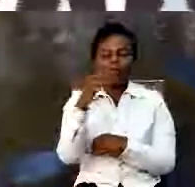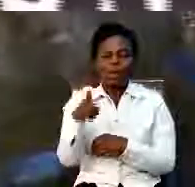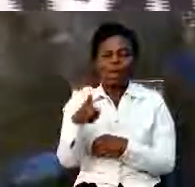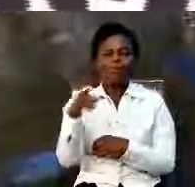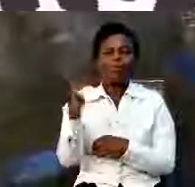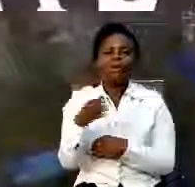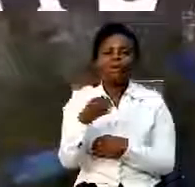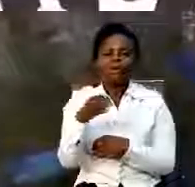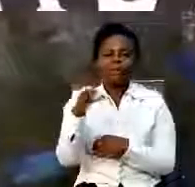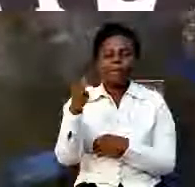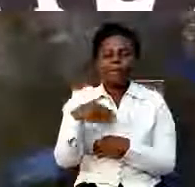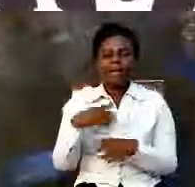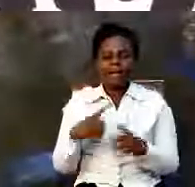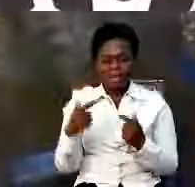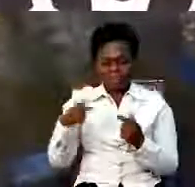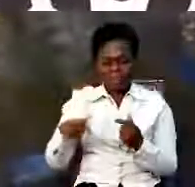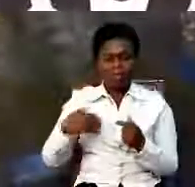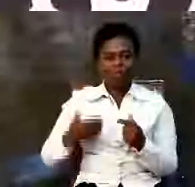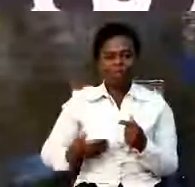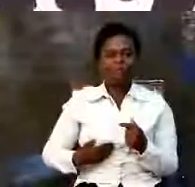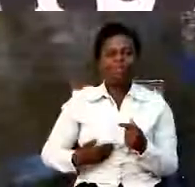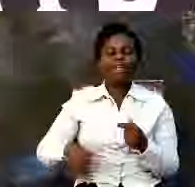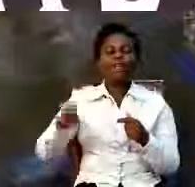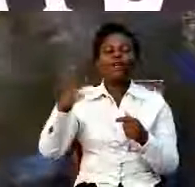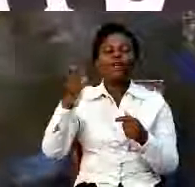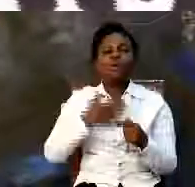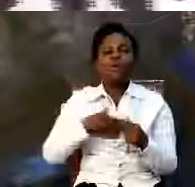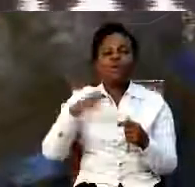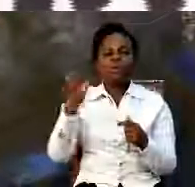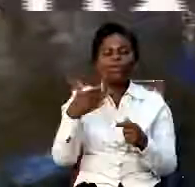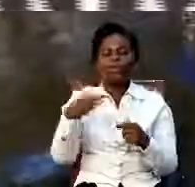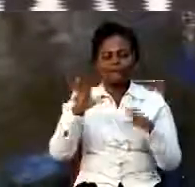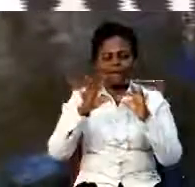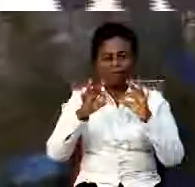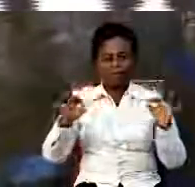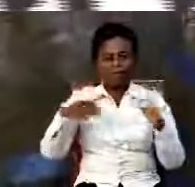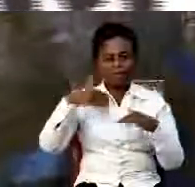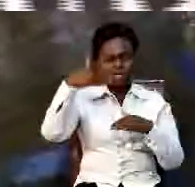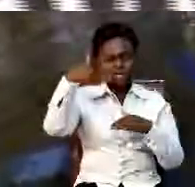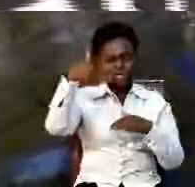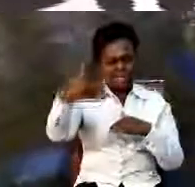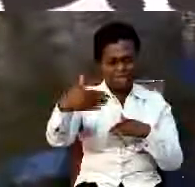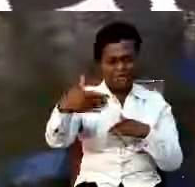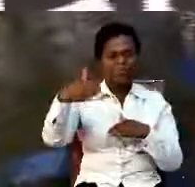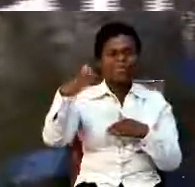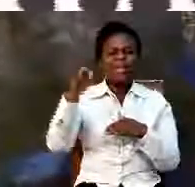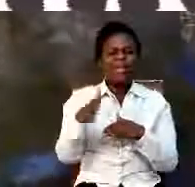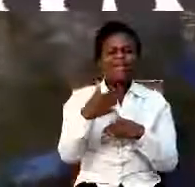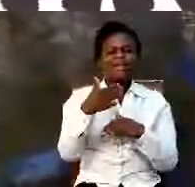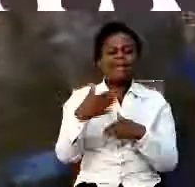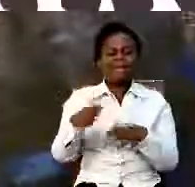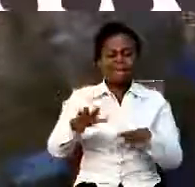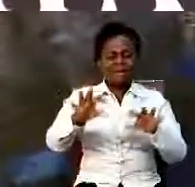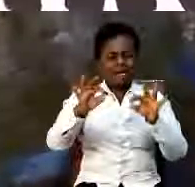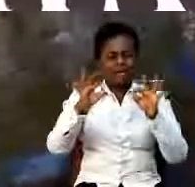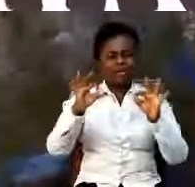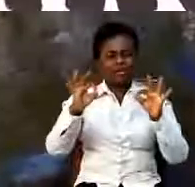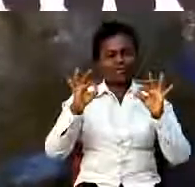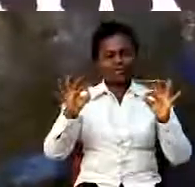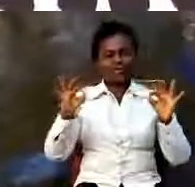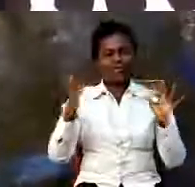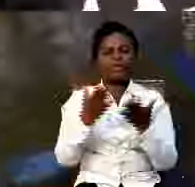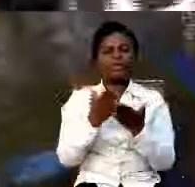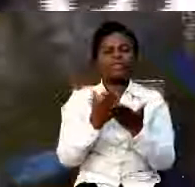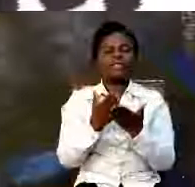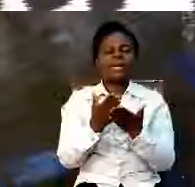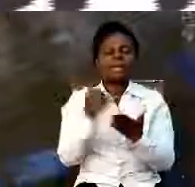ulipika, lakini leo mke wangu umekomesha. Sasa kesho anajipinda, maana anataka kuhakikisha kwamba chakula cha kesho